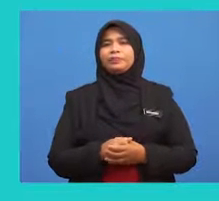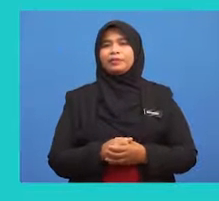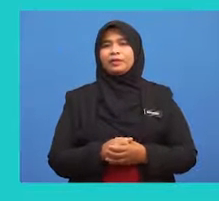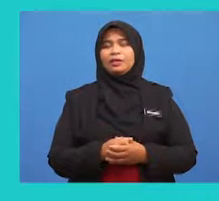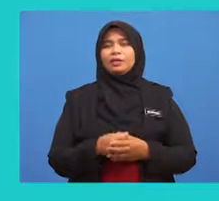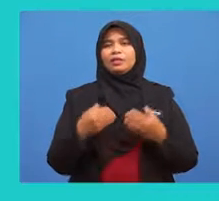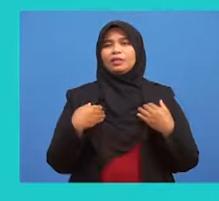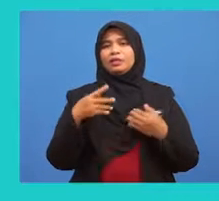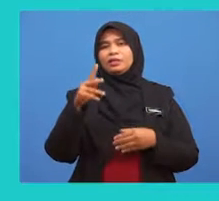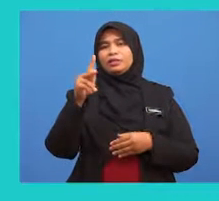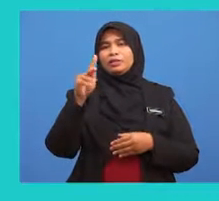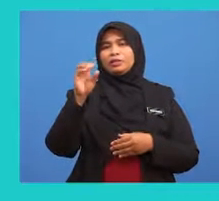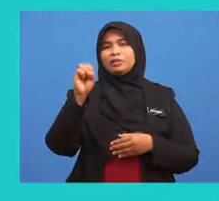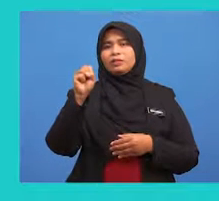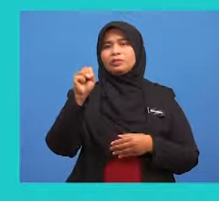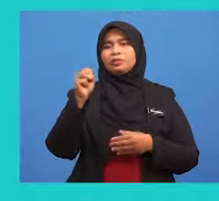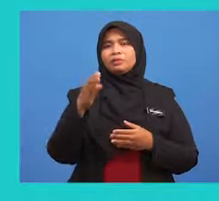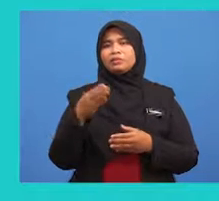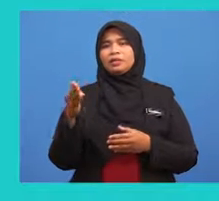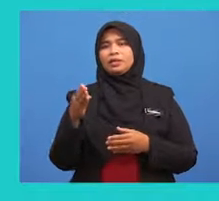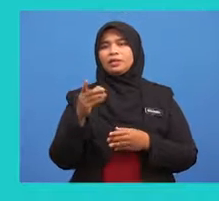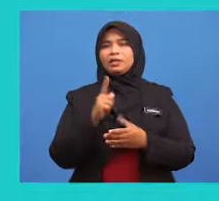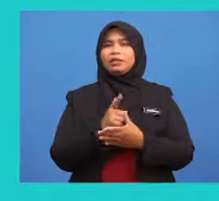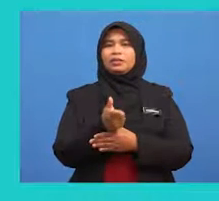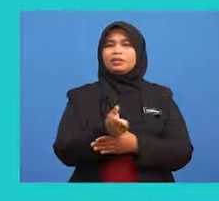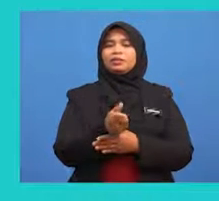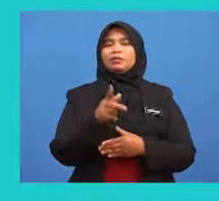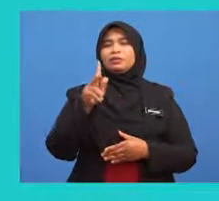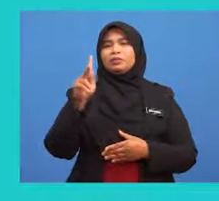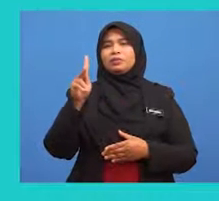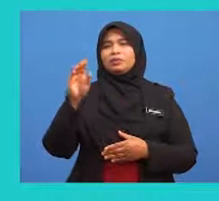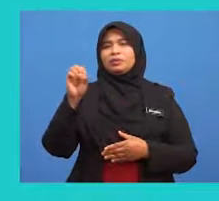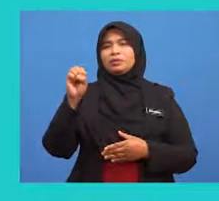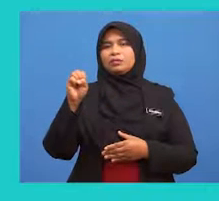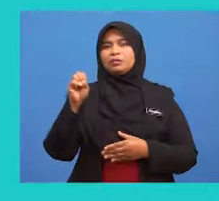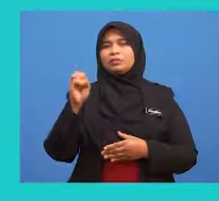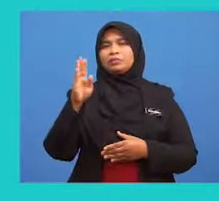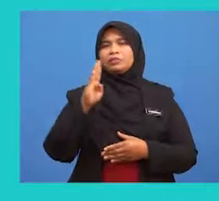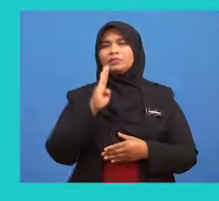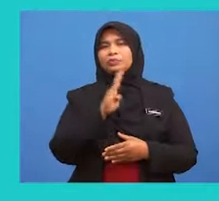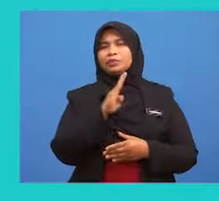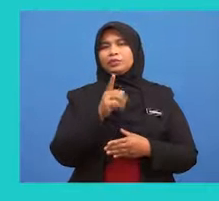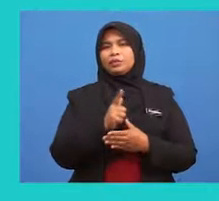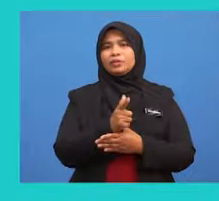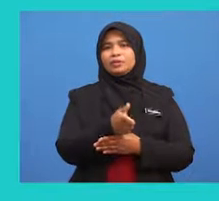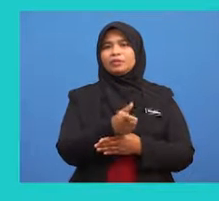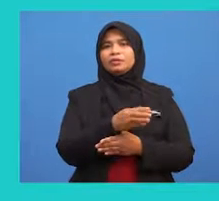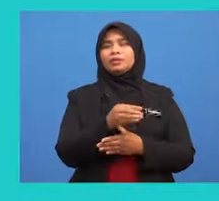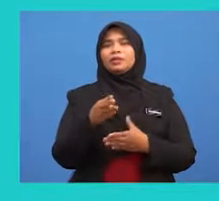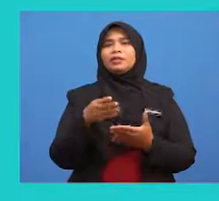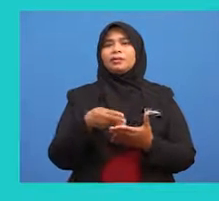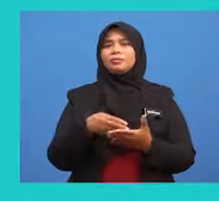kos bahan langsung, kos buruh langsung, kos belanja langsung dan